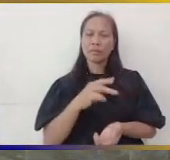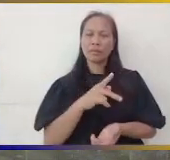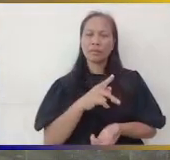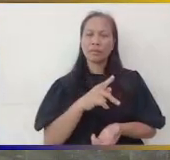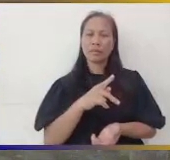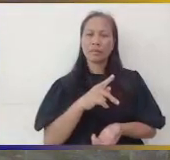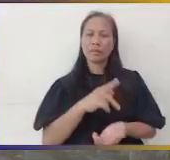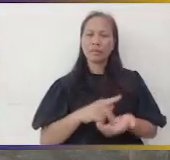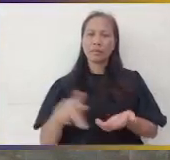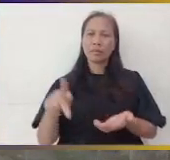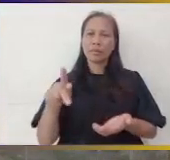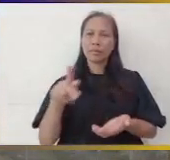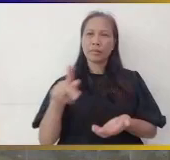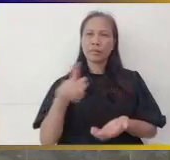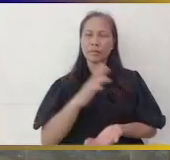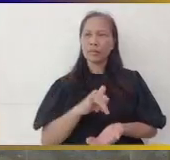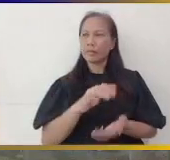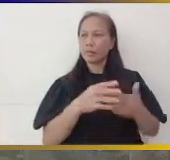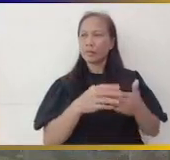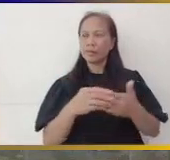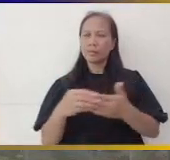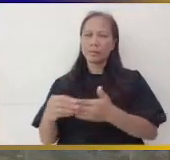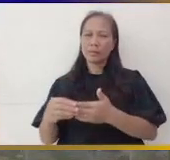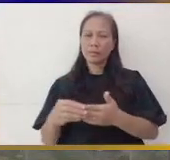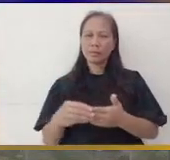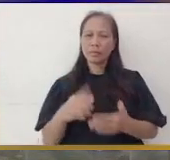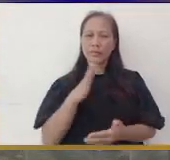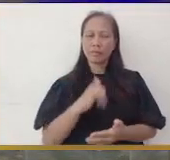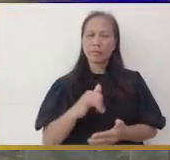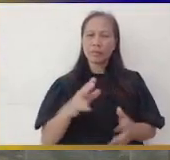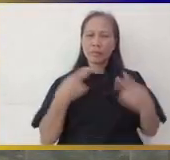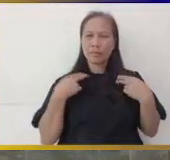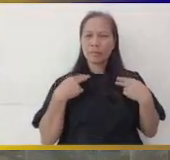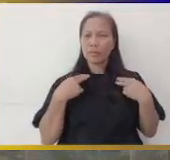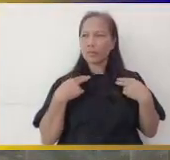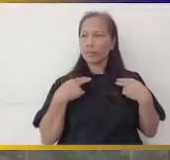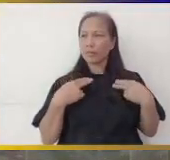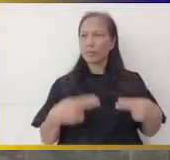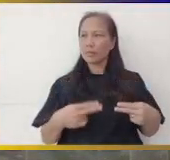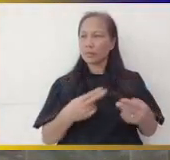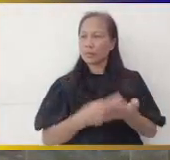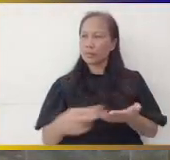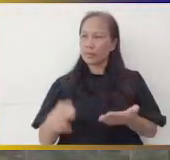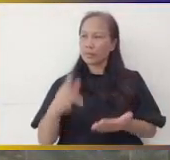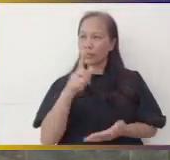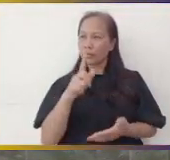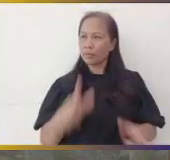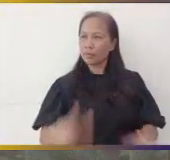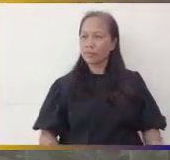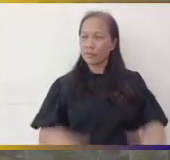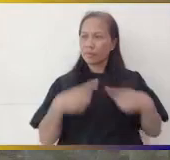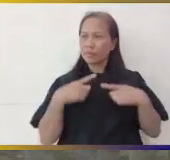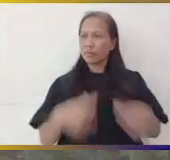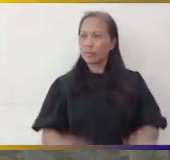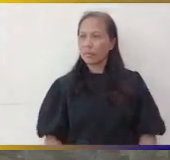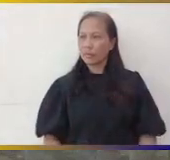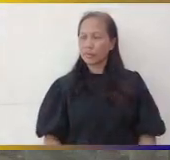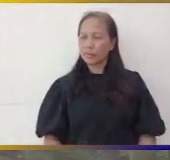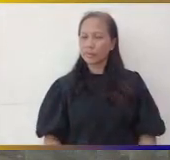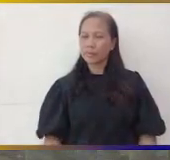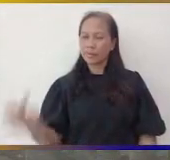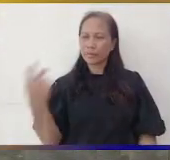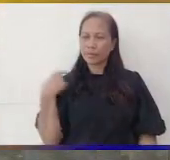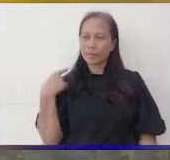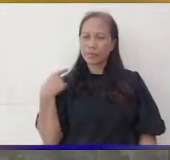scriptures so mga kapatid may bunga pa rin nagbubunga pa rin and in fact marami po silang naging